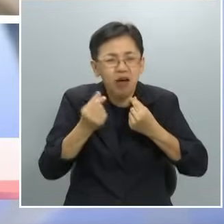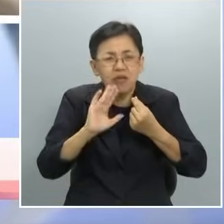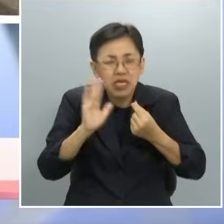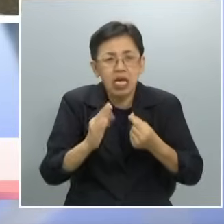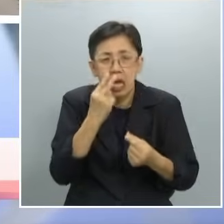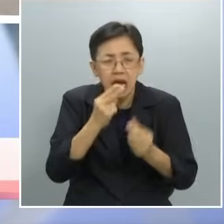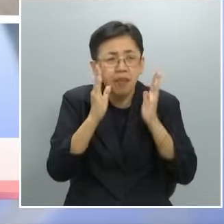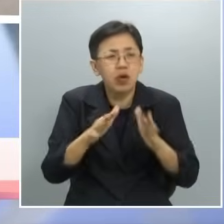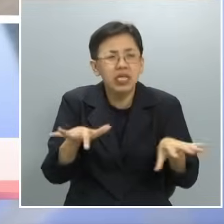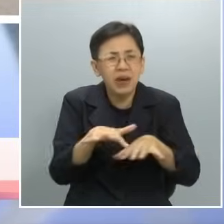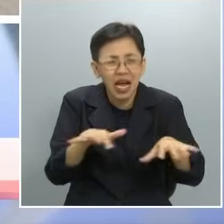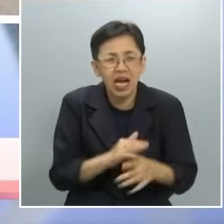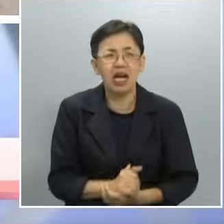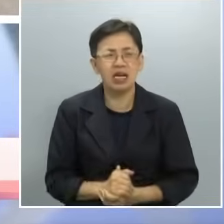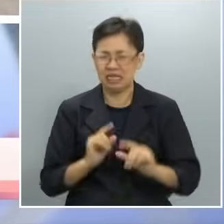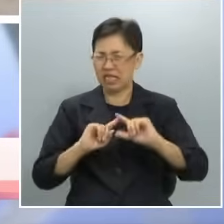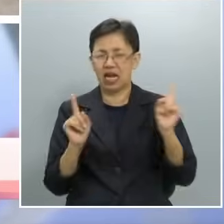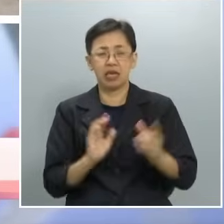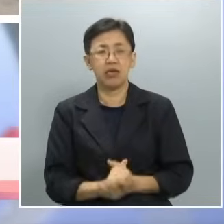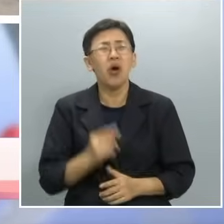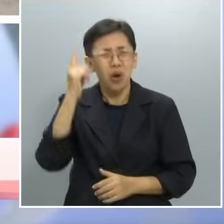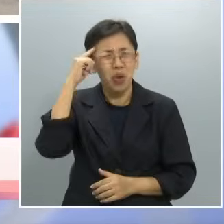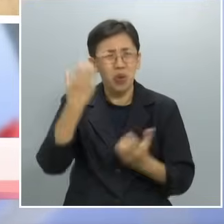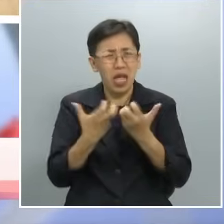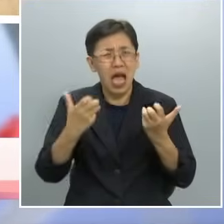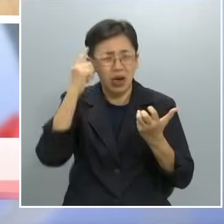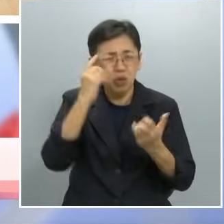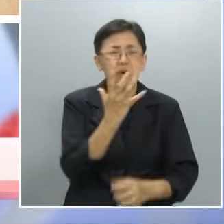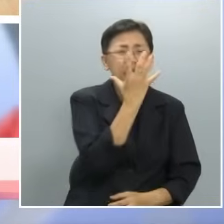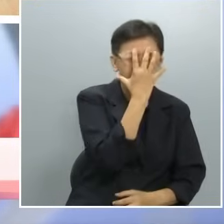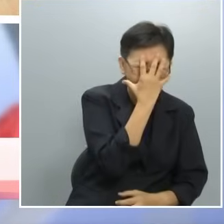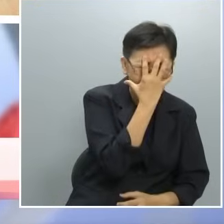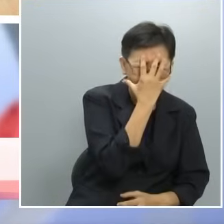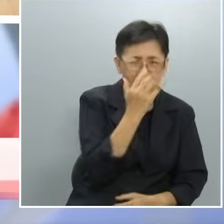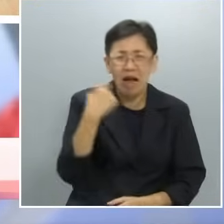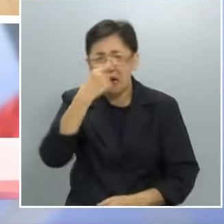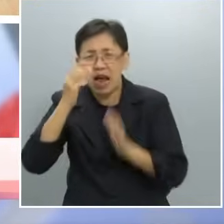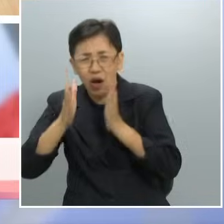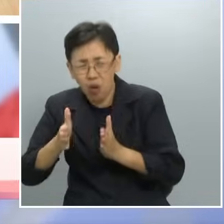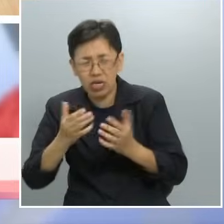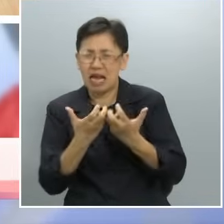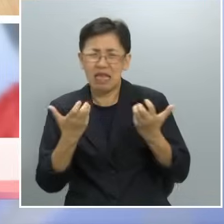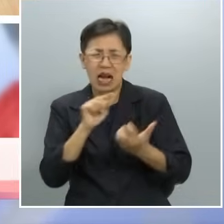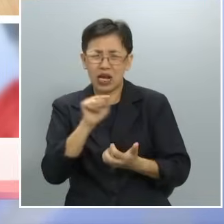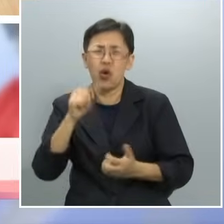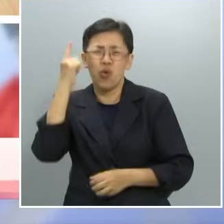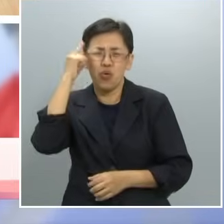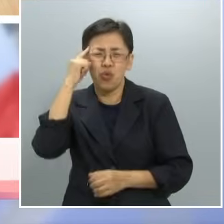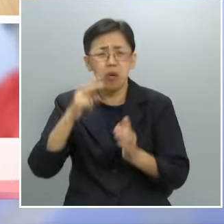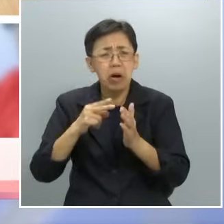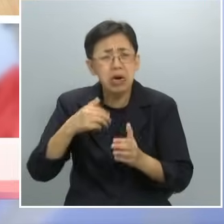า ลุงแยกออกเลยระหว่างหน้ากากกับหน้าคน นั่นน่ะแยกออกเลย เพราะตอนหนีมันหนียังไง